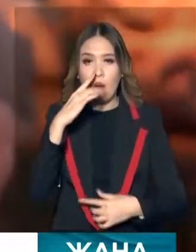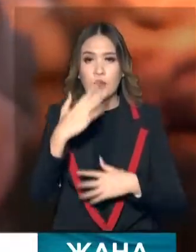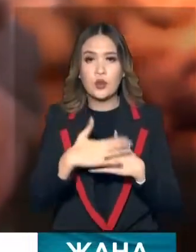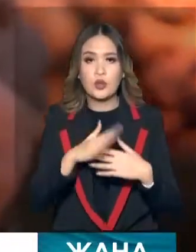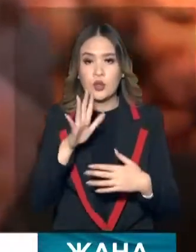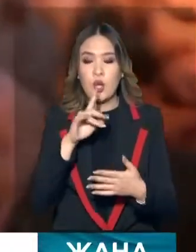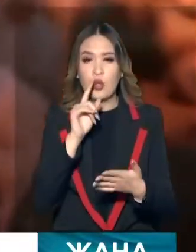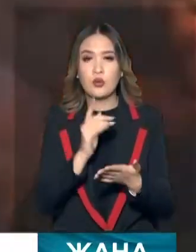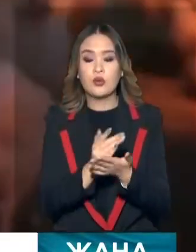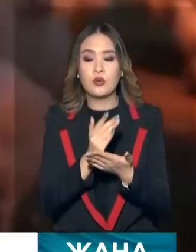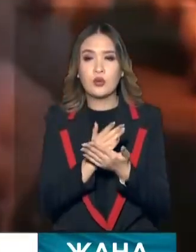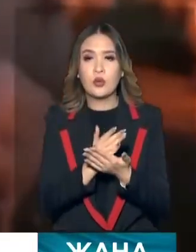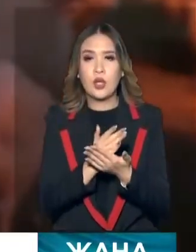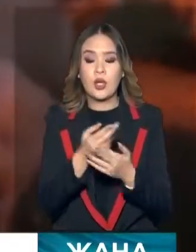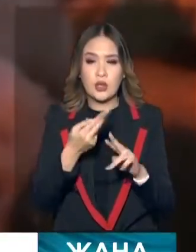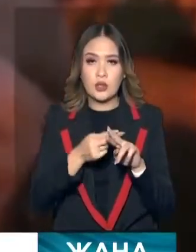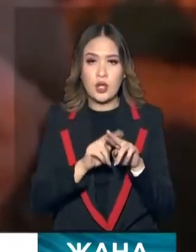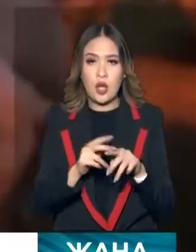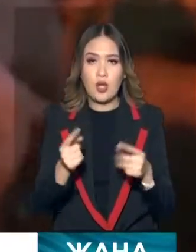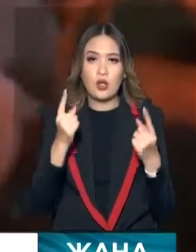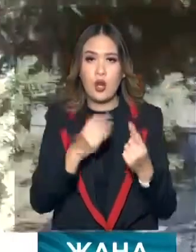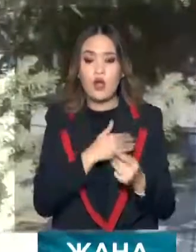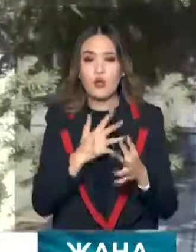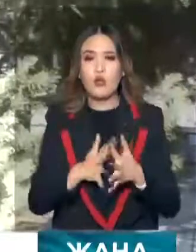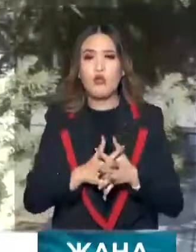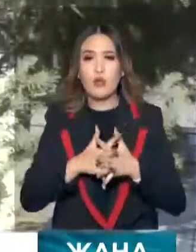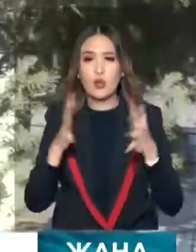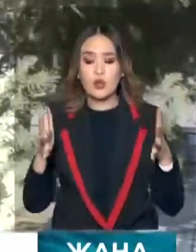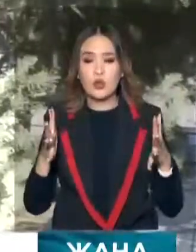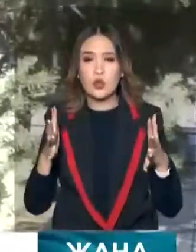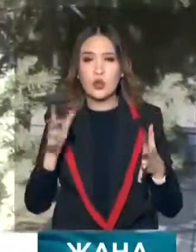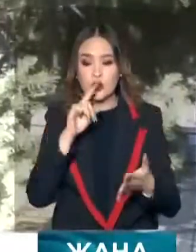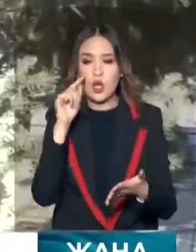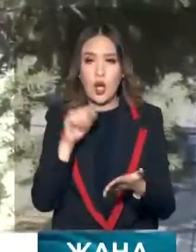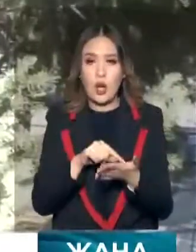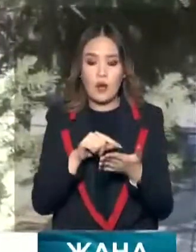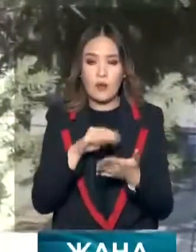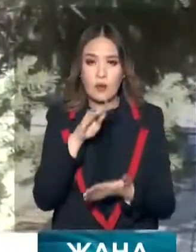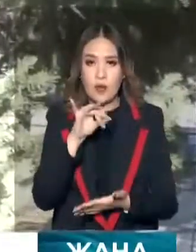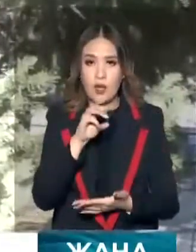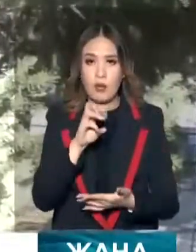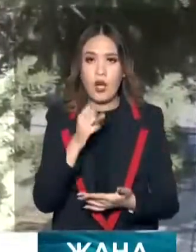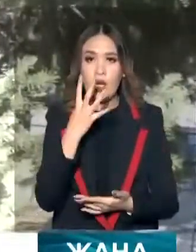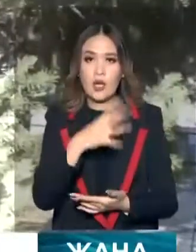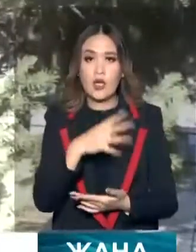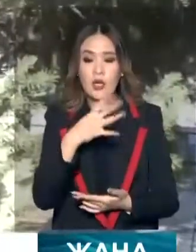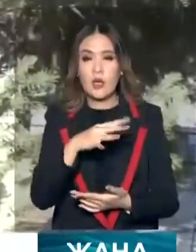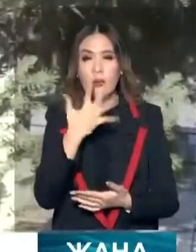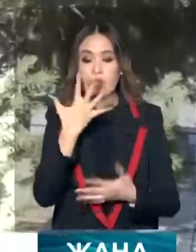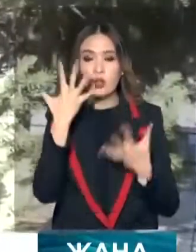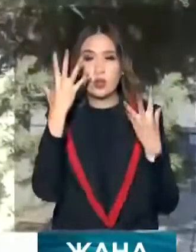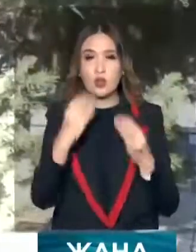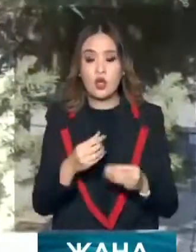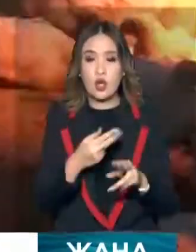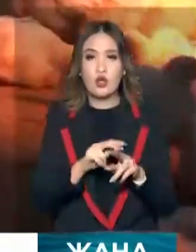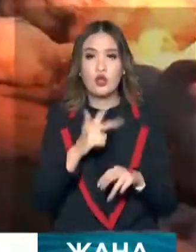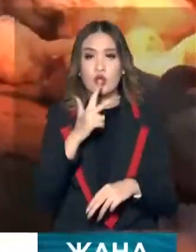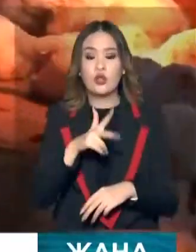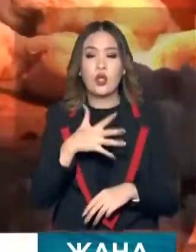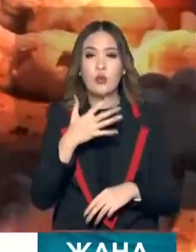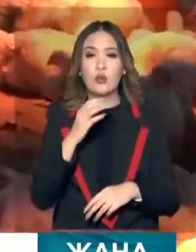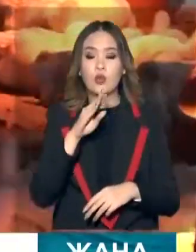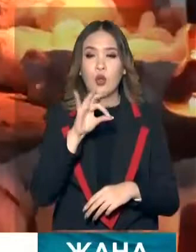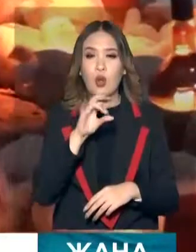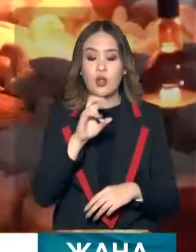тұқым өндіру ісін де ілгерілетуді қолға алған. Әр тауық фермасынан 40-45 күнде 3-3,5 тонна тауық етін